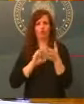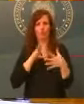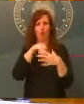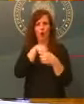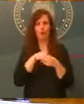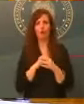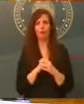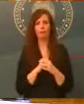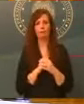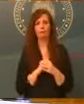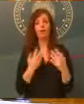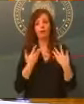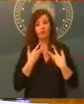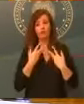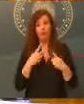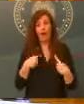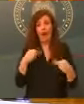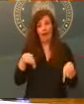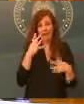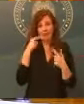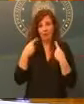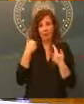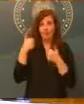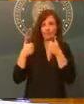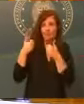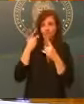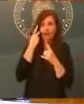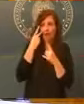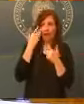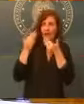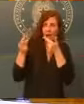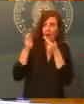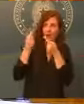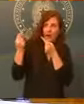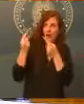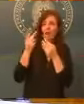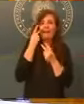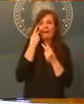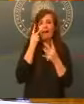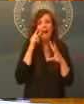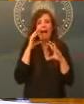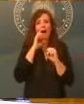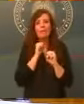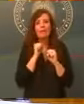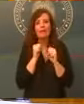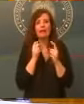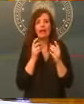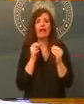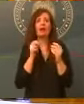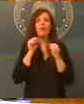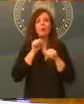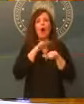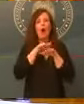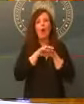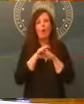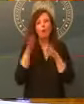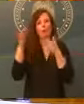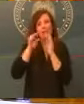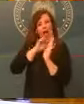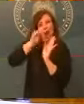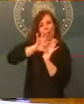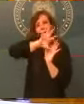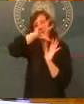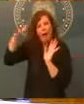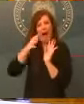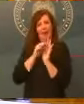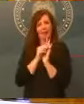prendere la decisione di utilizzare altri locali al di là di quelle delle scuole considerate che